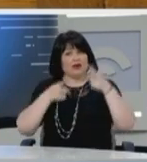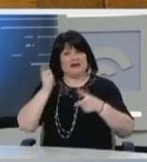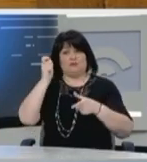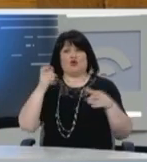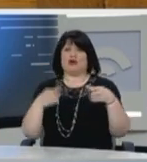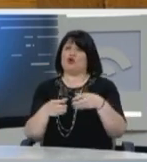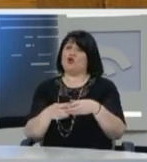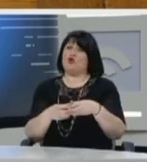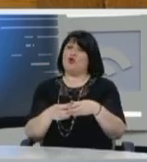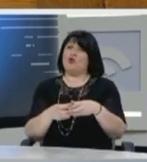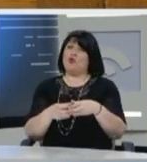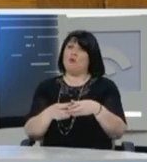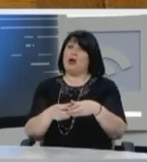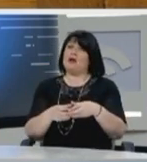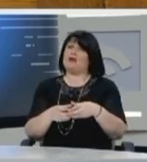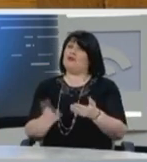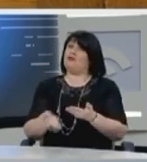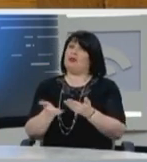κόμμα που δικαιώνει